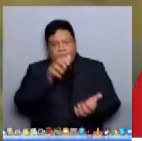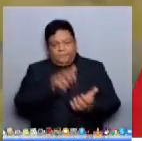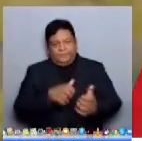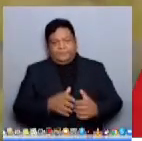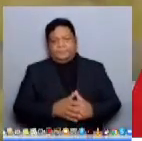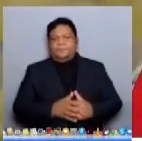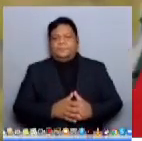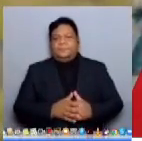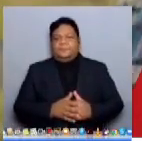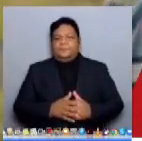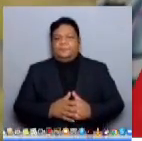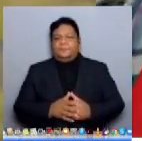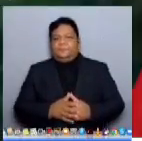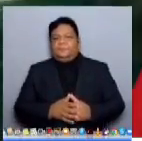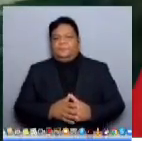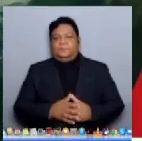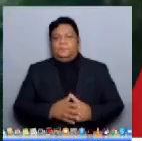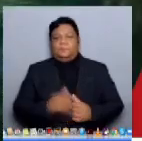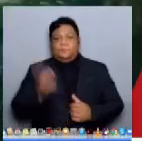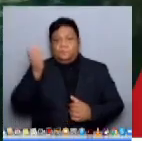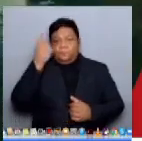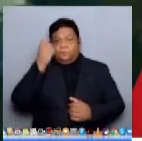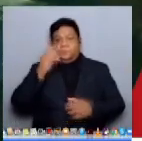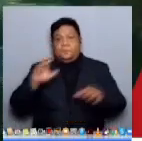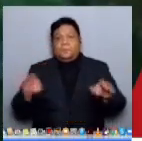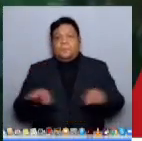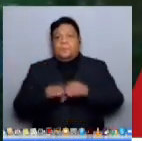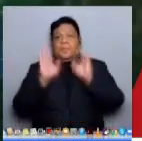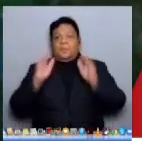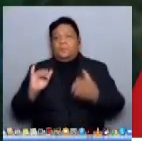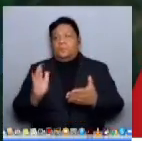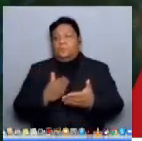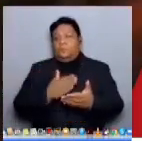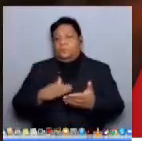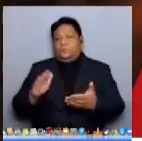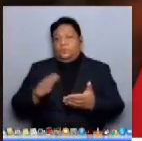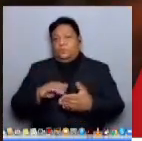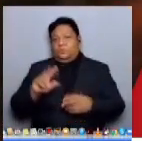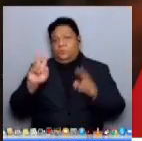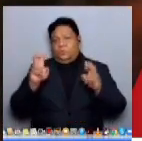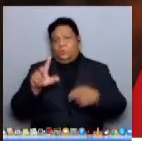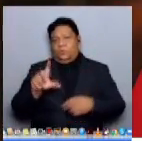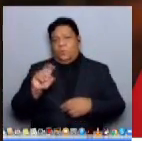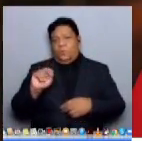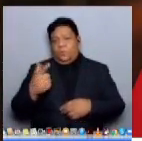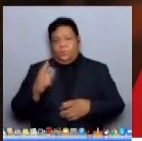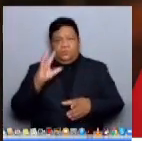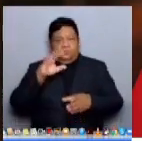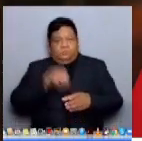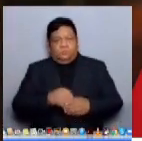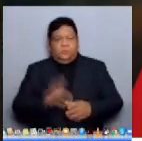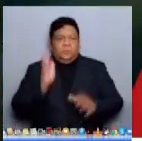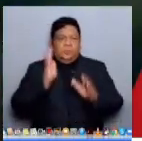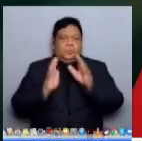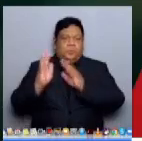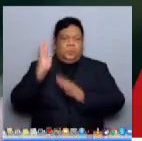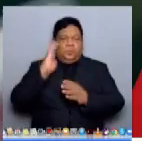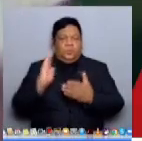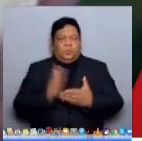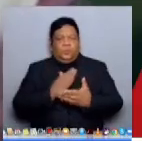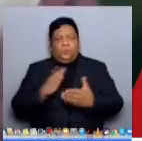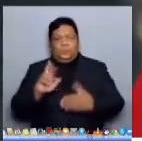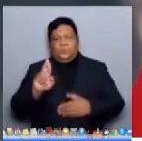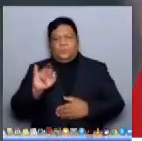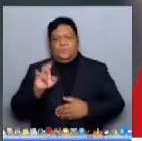Halos kasabay nito ang release ng music video ng Lolong, kung saan tampok ang 90s ballad hit ng River Maya na 214.